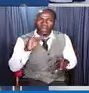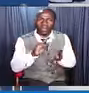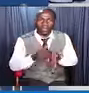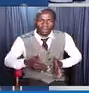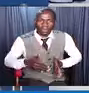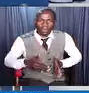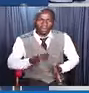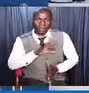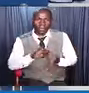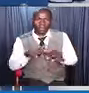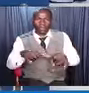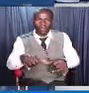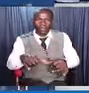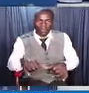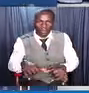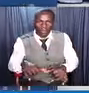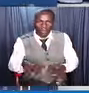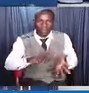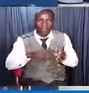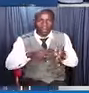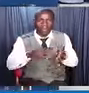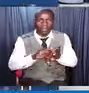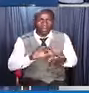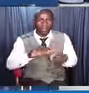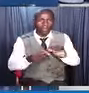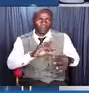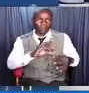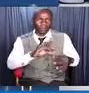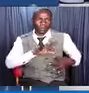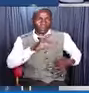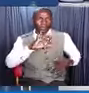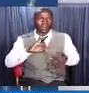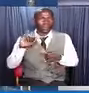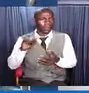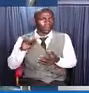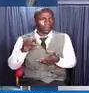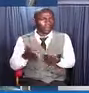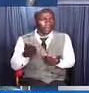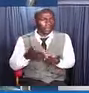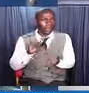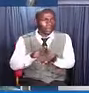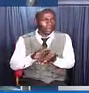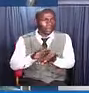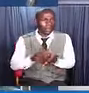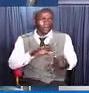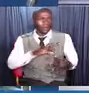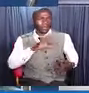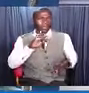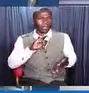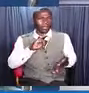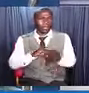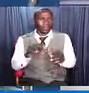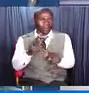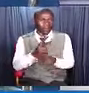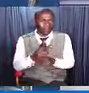azae matunda to ya be kayo. The ones who stays. Maana yake ni umbie moyo utunzao. Meaning a heart that keeps. Moyo utunzao. A heart